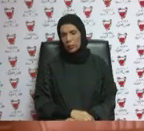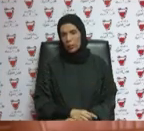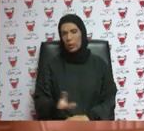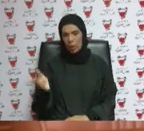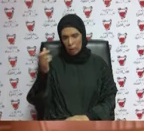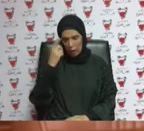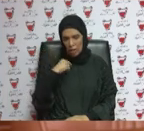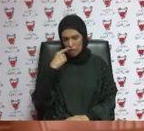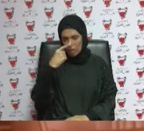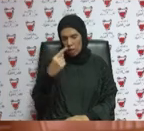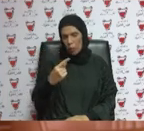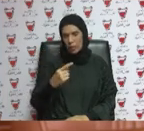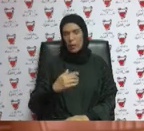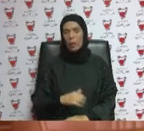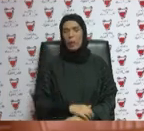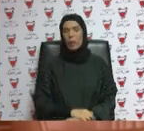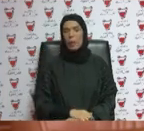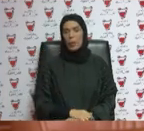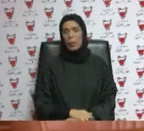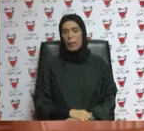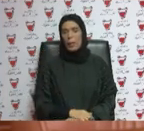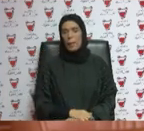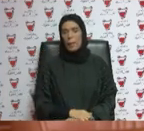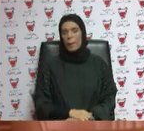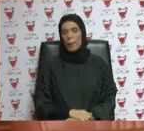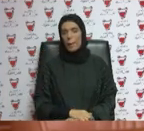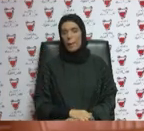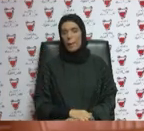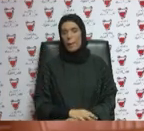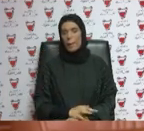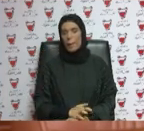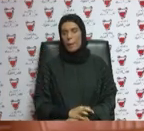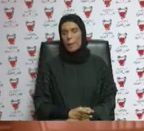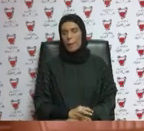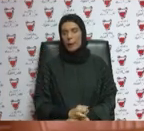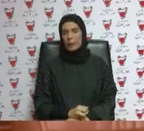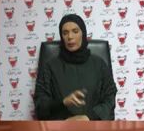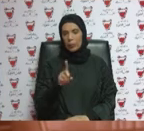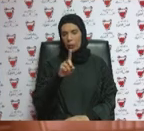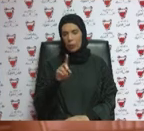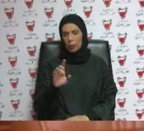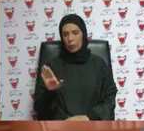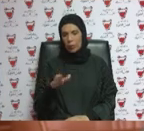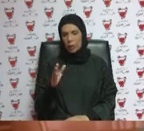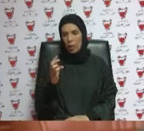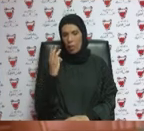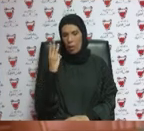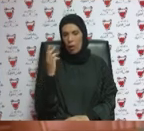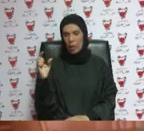في السنوات القادمة وبالذات على المدى الطويل. وسأل أيضا الوزير المالي لماذا 3 شهور